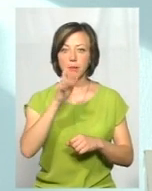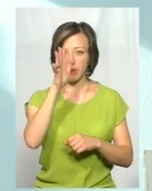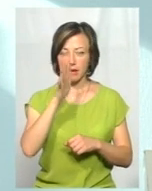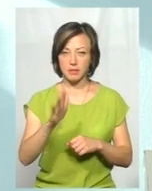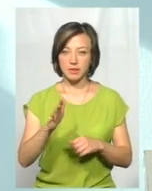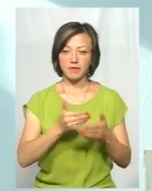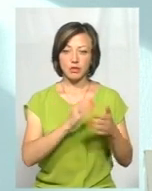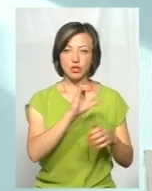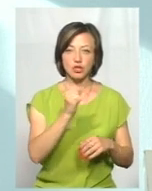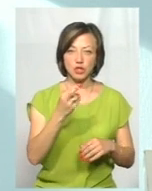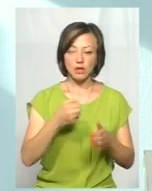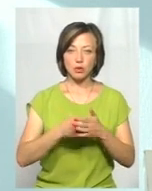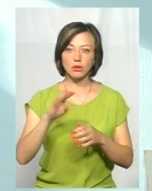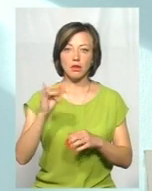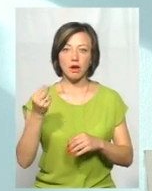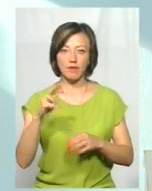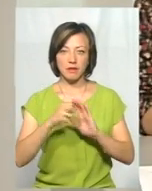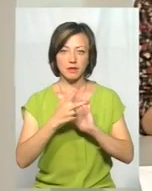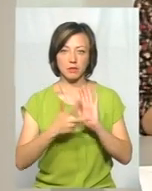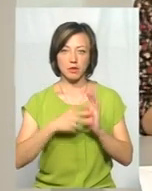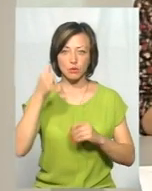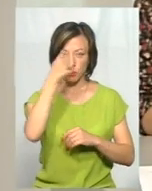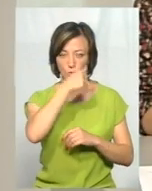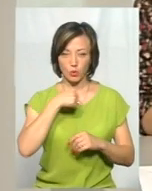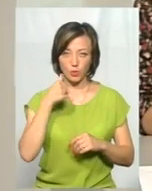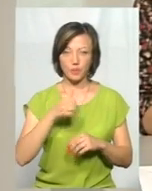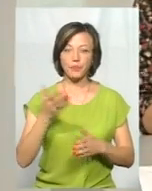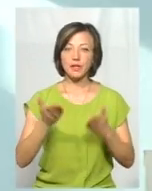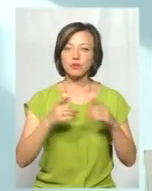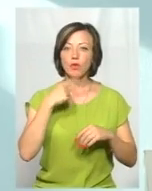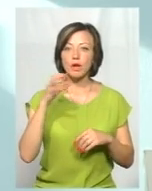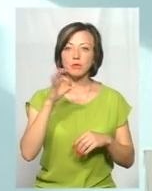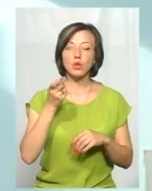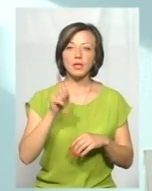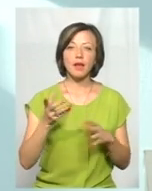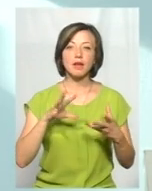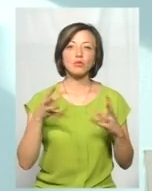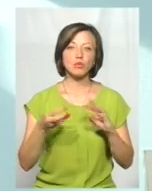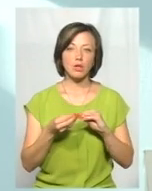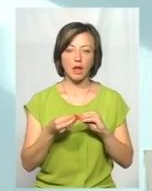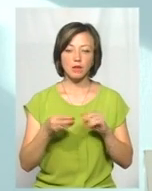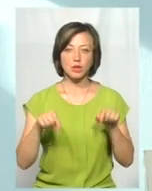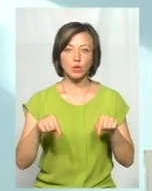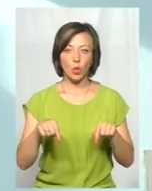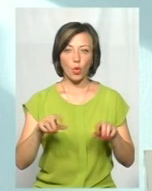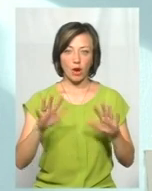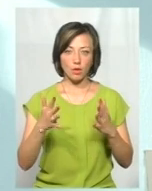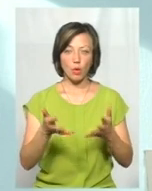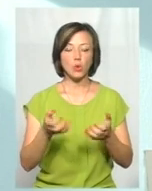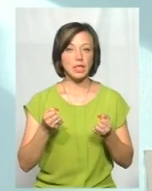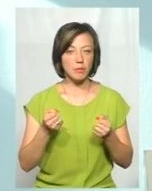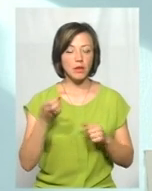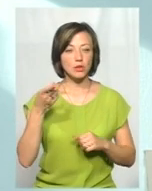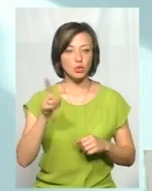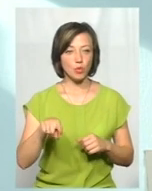від січня до травня 2018 року. Якщо говорити про те, які результати ми цього разу отримали,